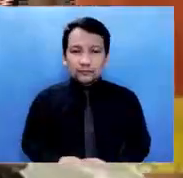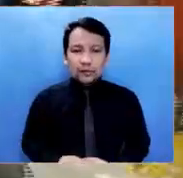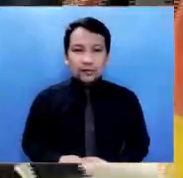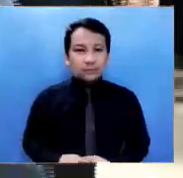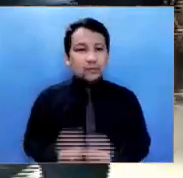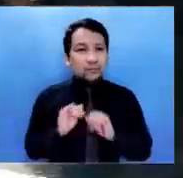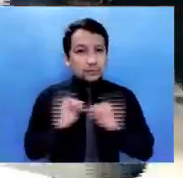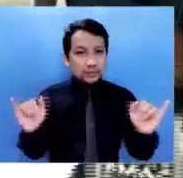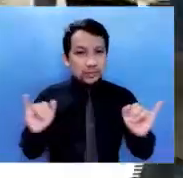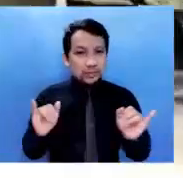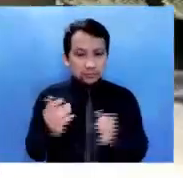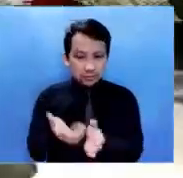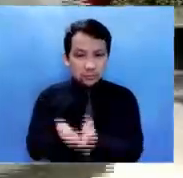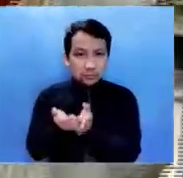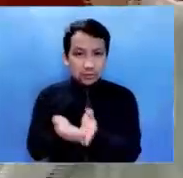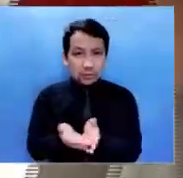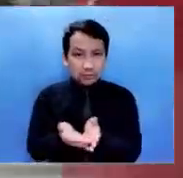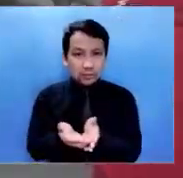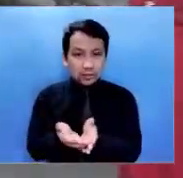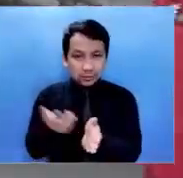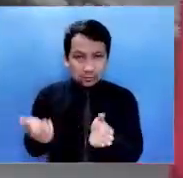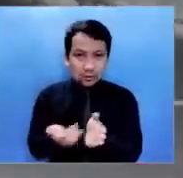mga pier at airport.